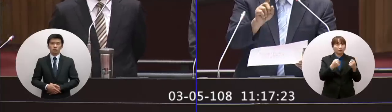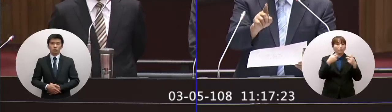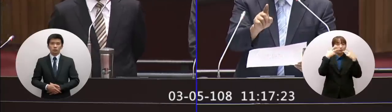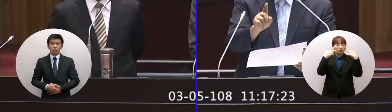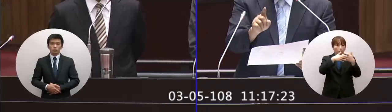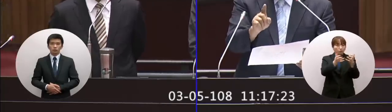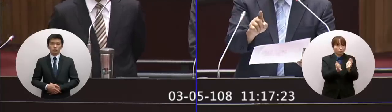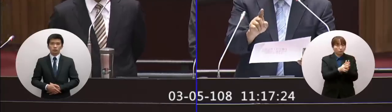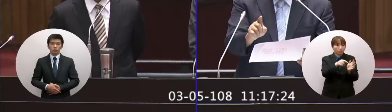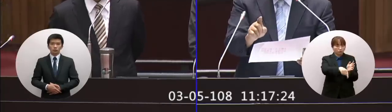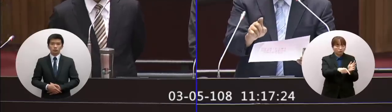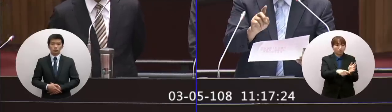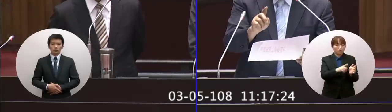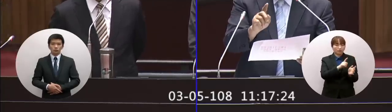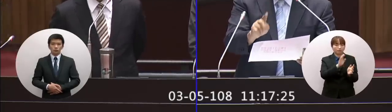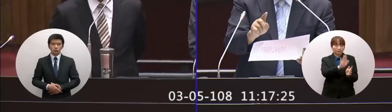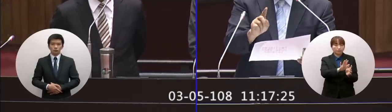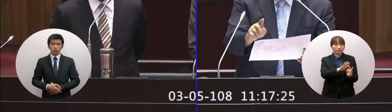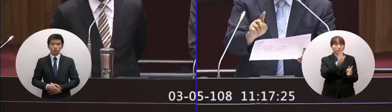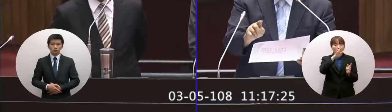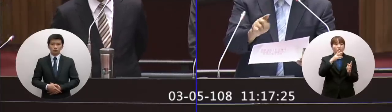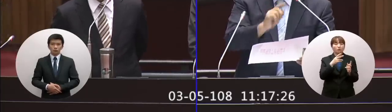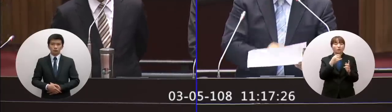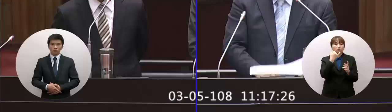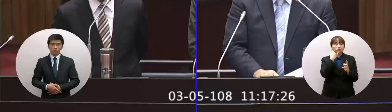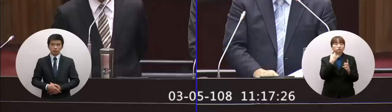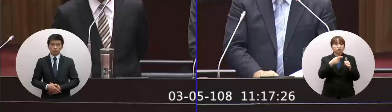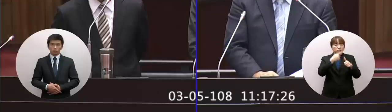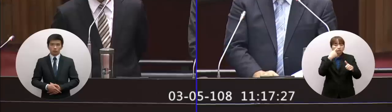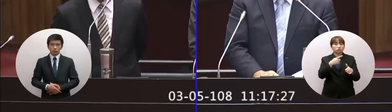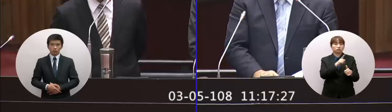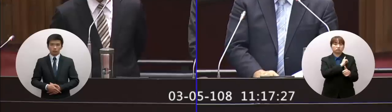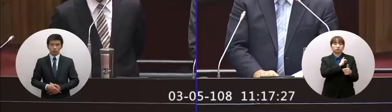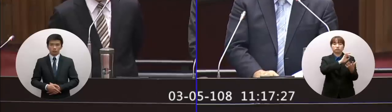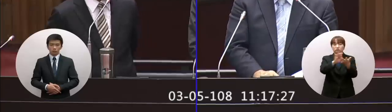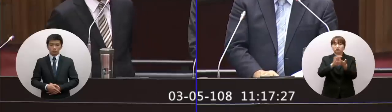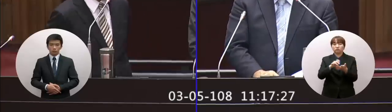的当地部落有优先使用的权利，你同意吗？